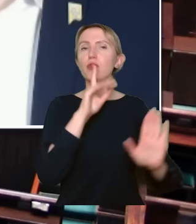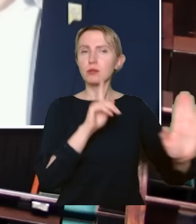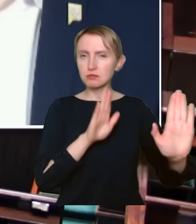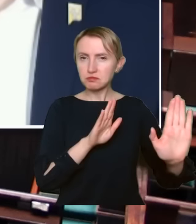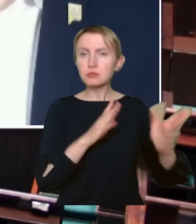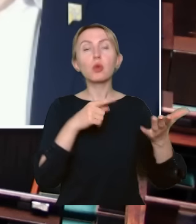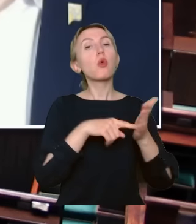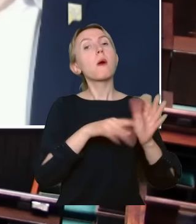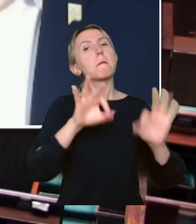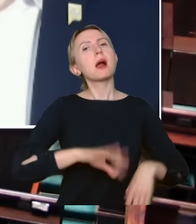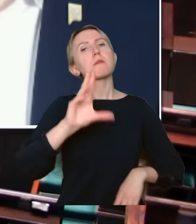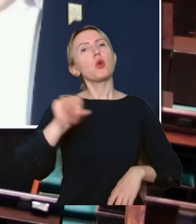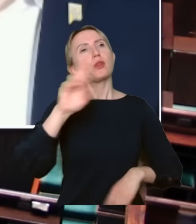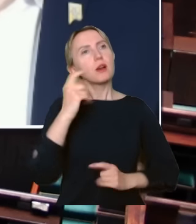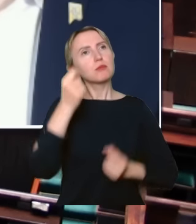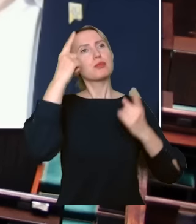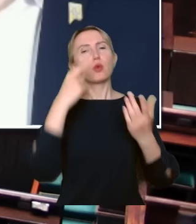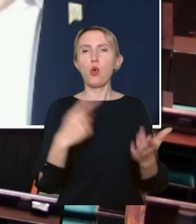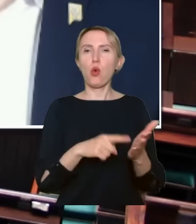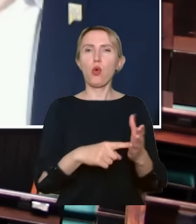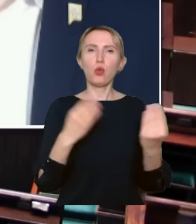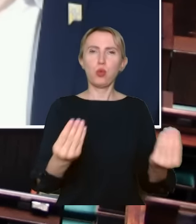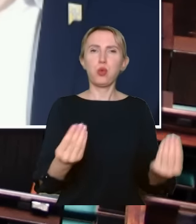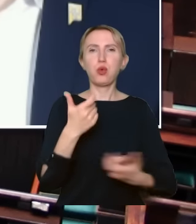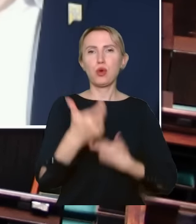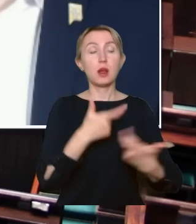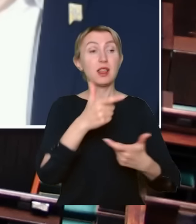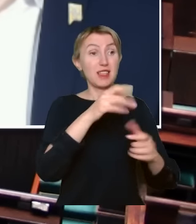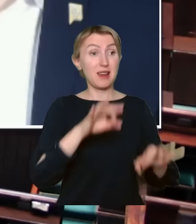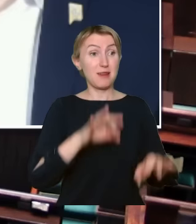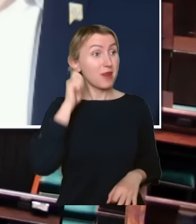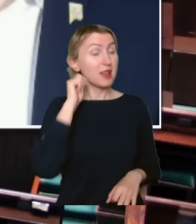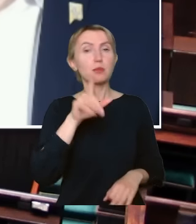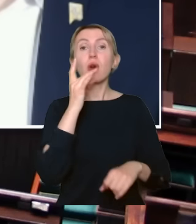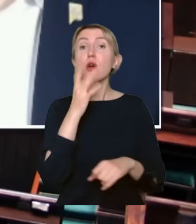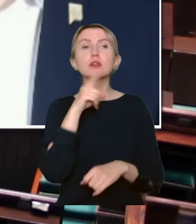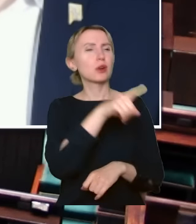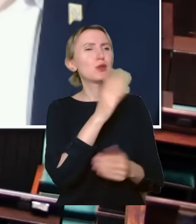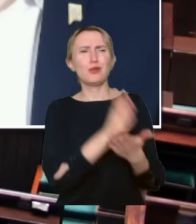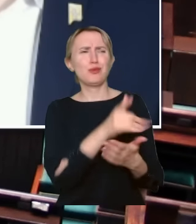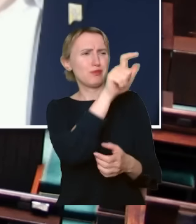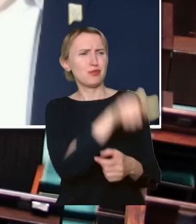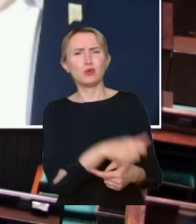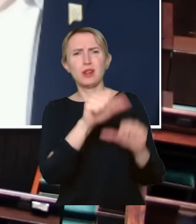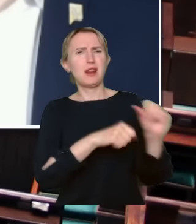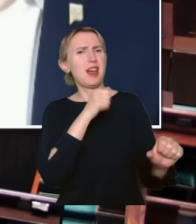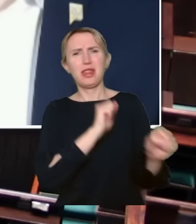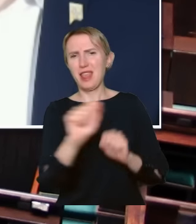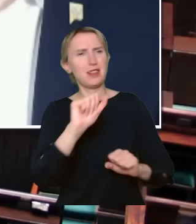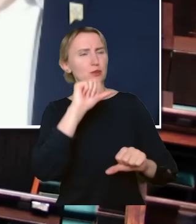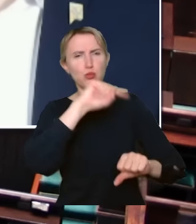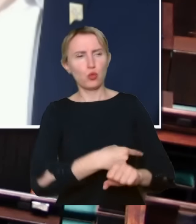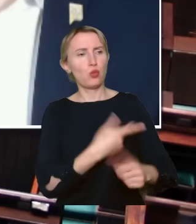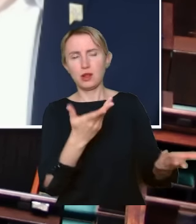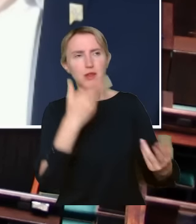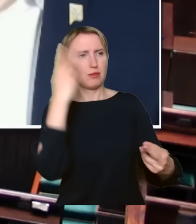tutaj pan Bodnar wymyślił takie fantastyczne rozwiązanie. Ta pani, która stawiała zarzuty, to ona już od lat w ogóle nie jest prokuratorem i do widzenia,